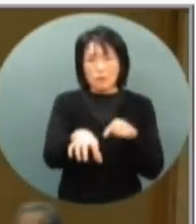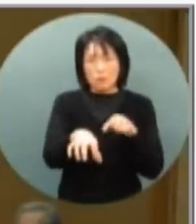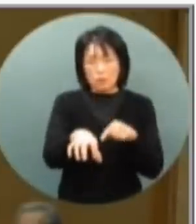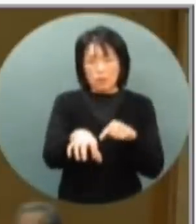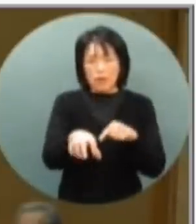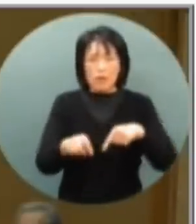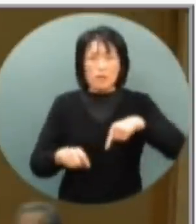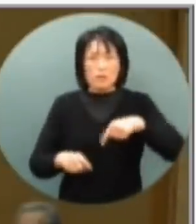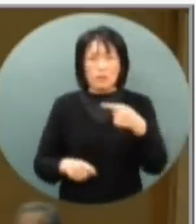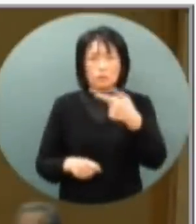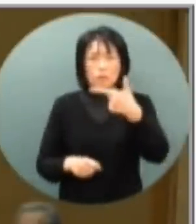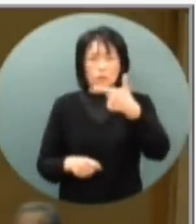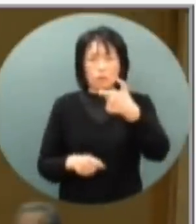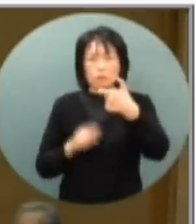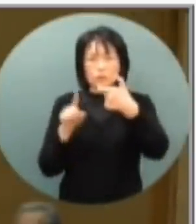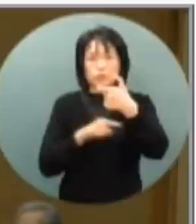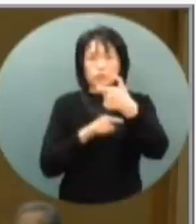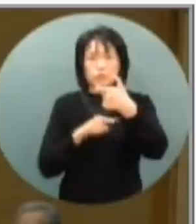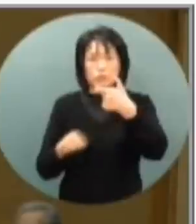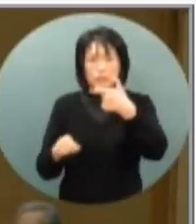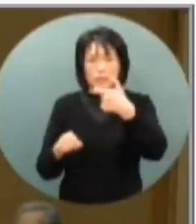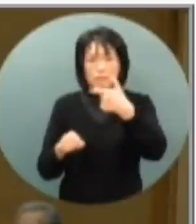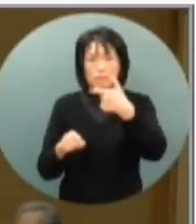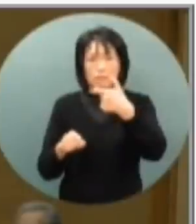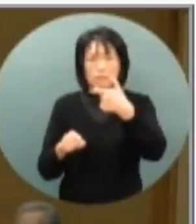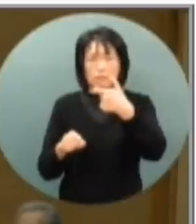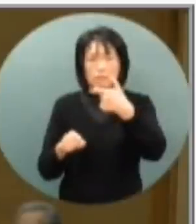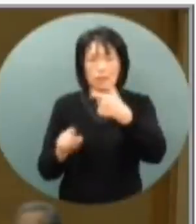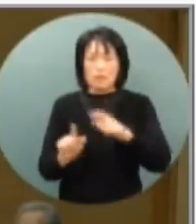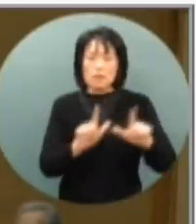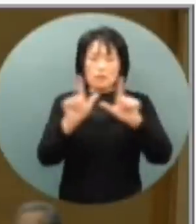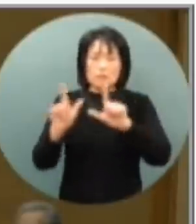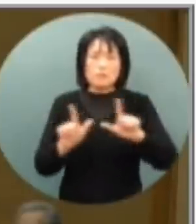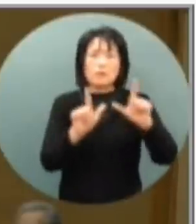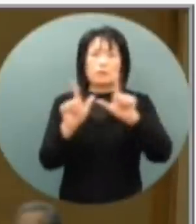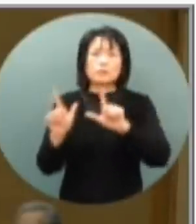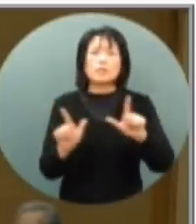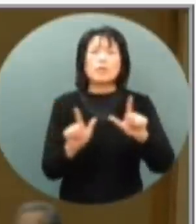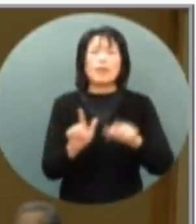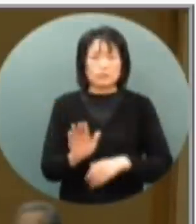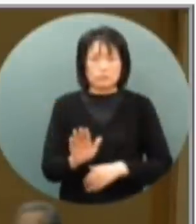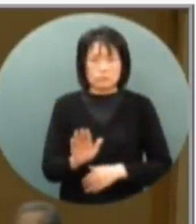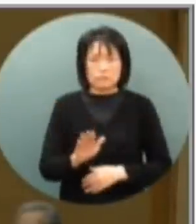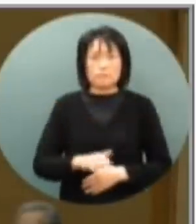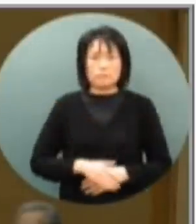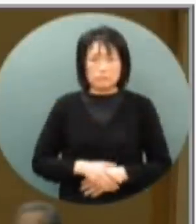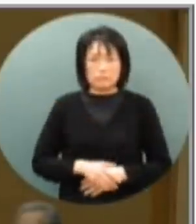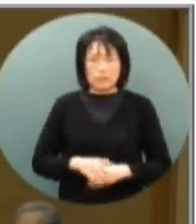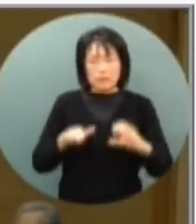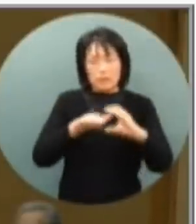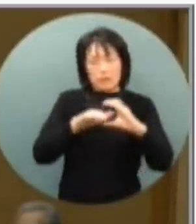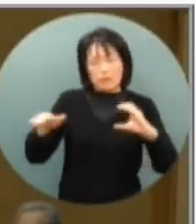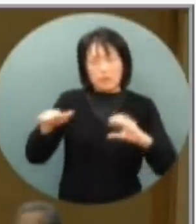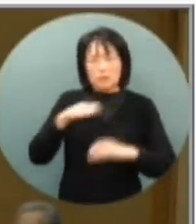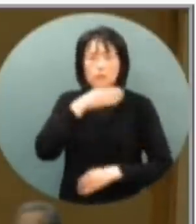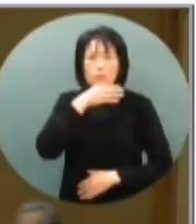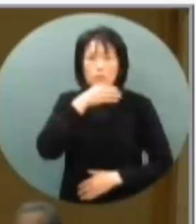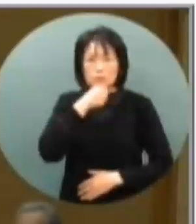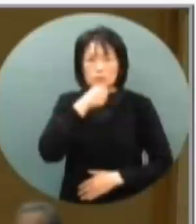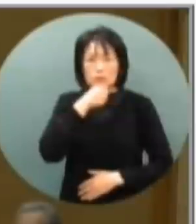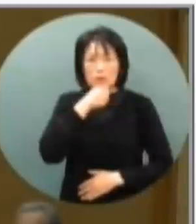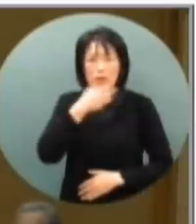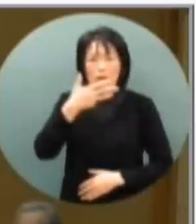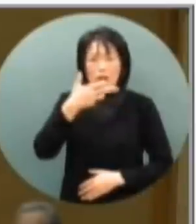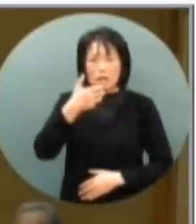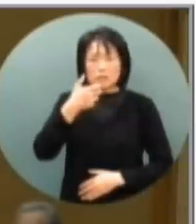人の方が今生活をされています。平均年齢が86